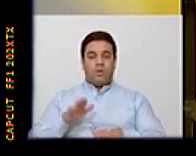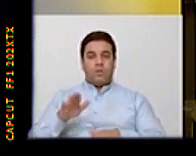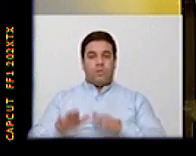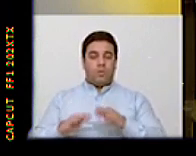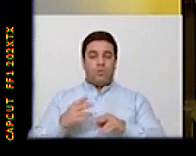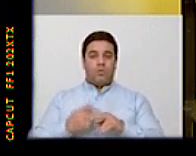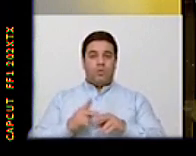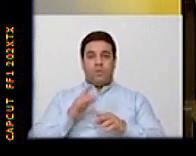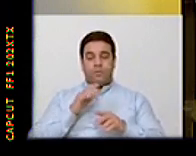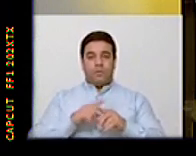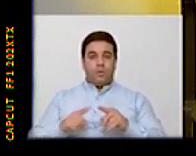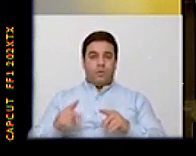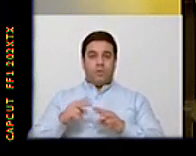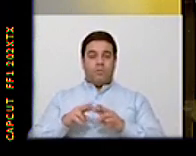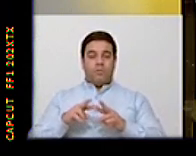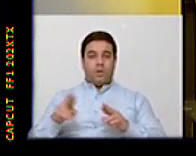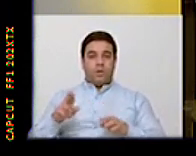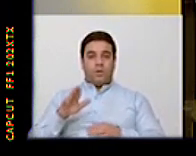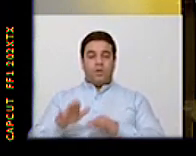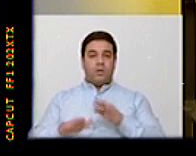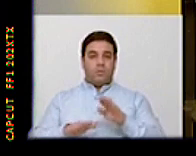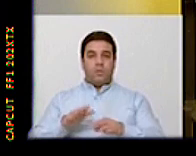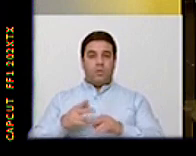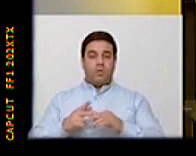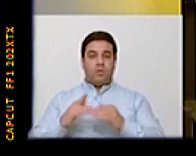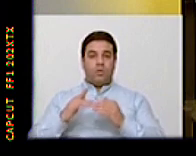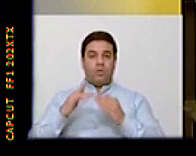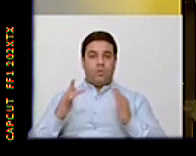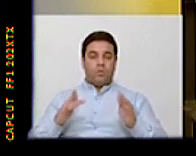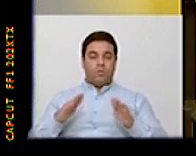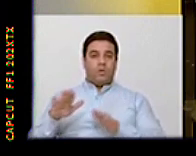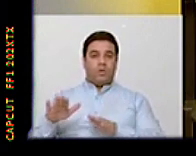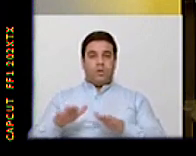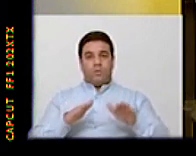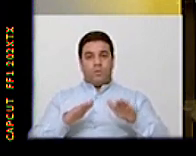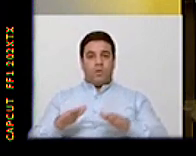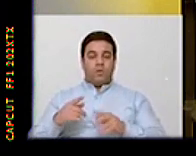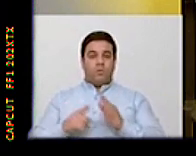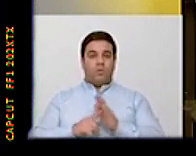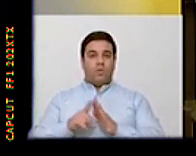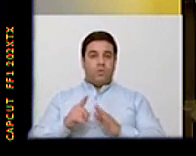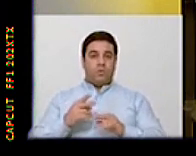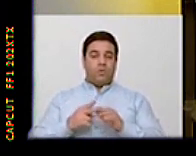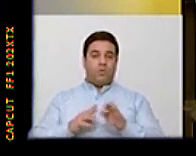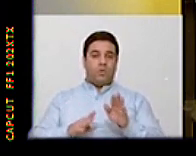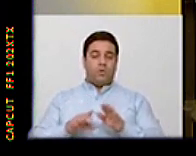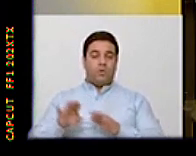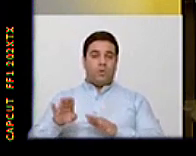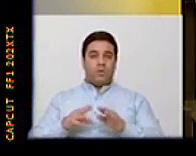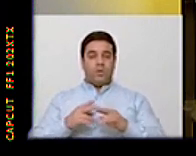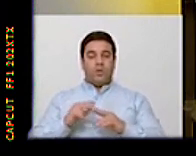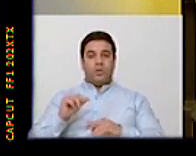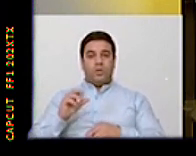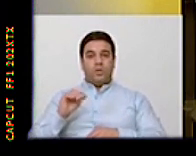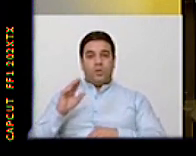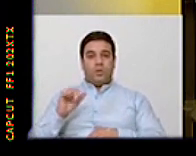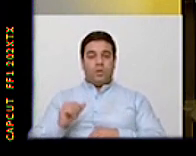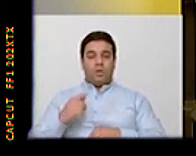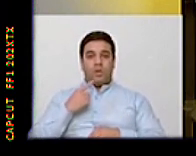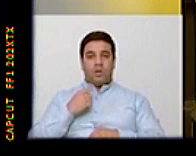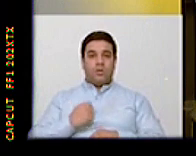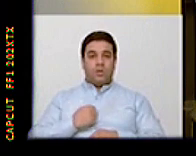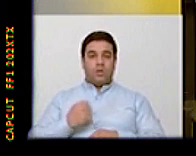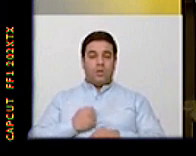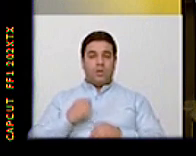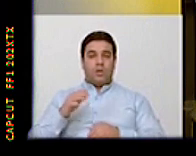Bu vaqtda bir xil qadam tashlagan vaqtida ko'prik tebrana boshlagan. Ko'prikning tebranish chastotasi bilan